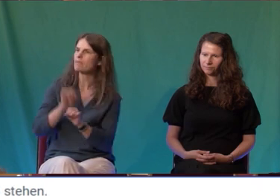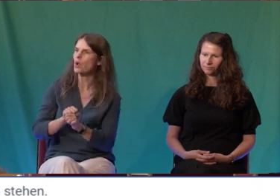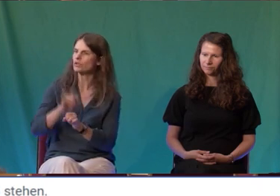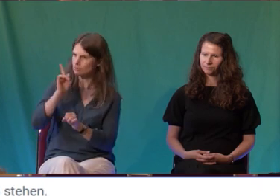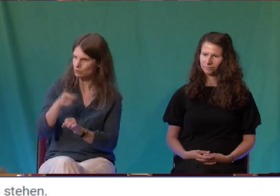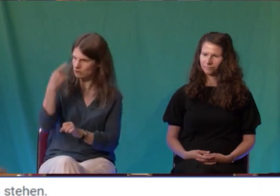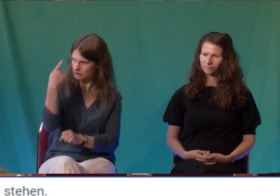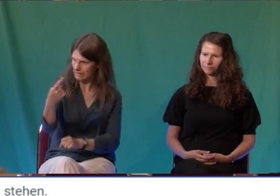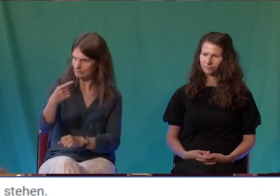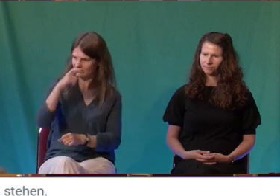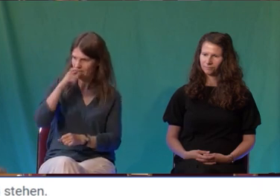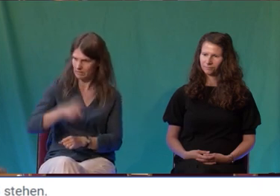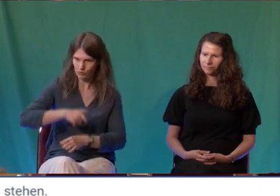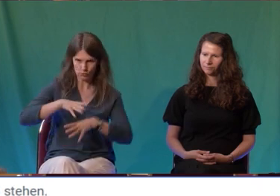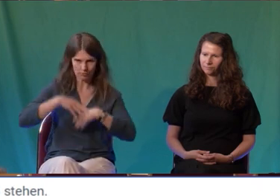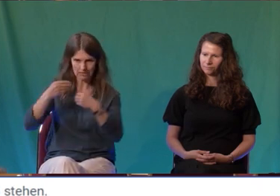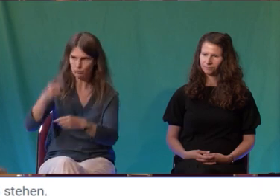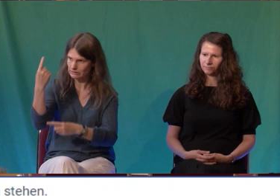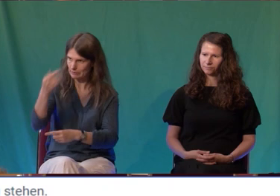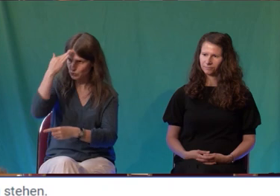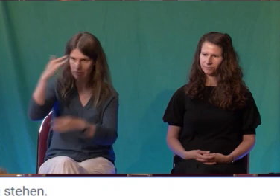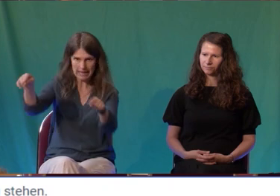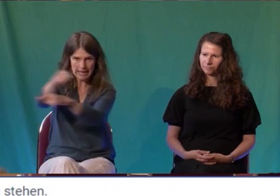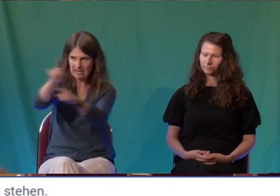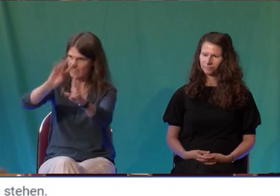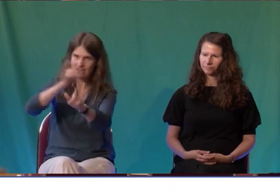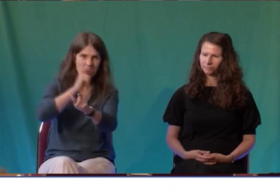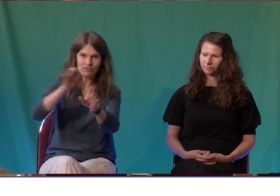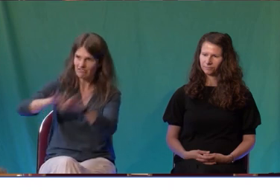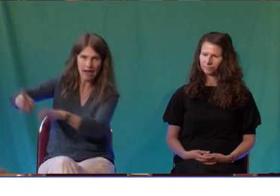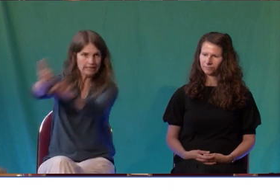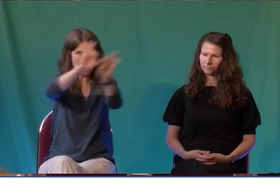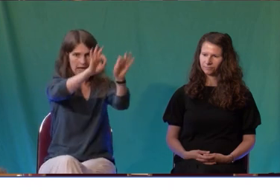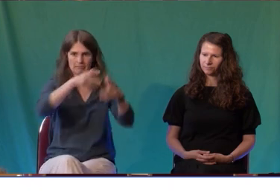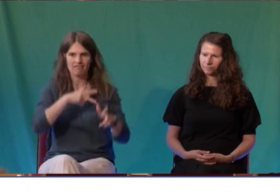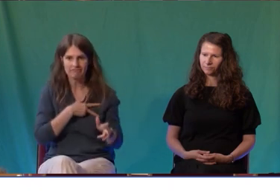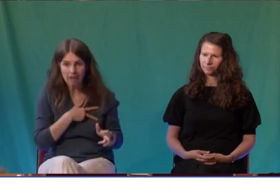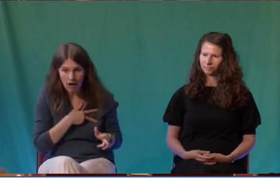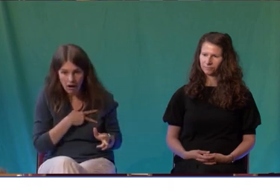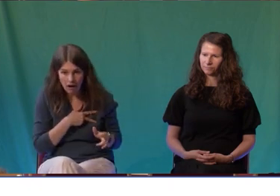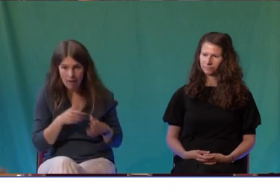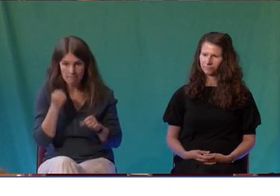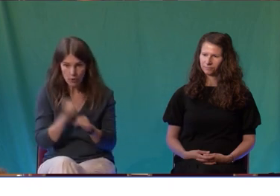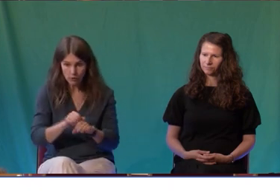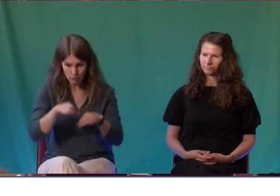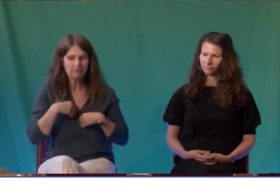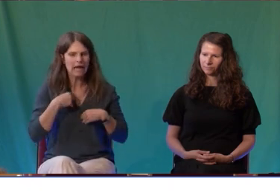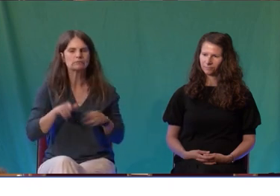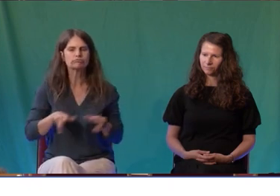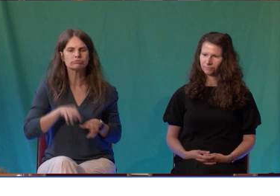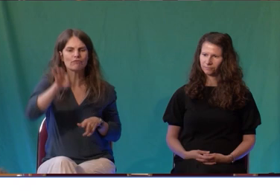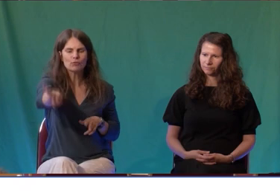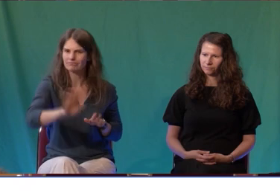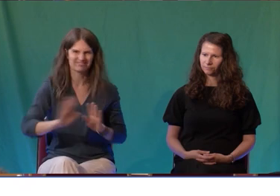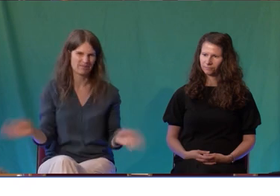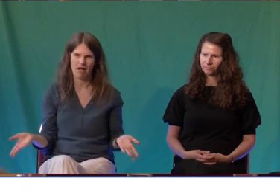Zuständigkeit selbst überlegen und das dann gegebenenfalls weiterleiten wir kennen die Realität es ist nicht immer so oder bzw wird Zeit